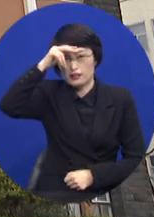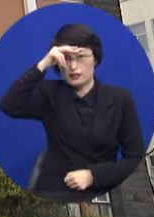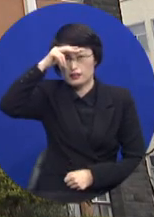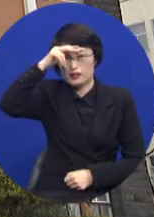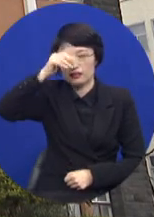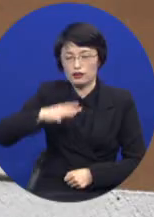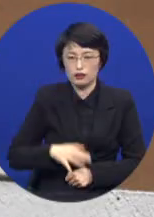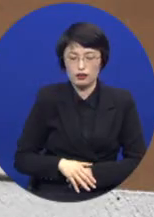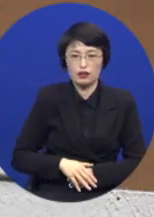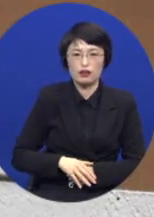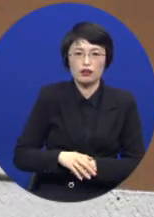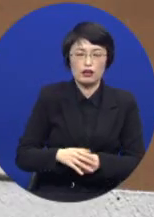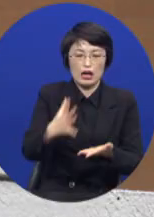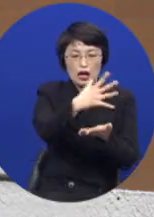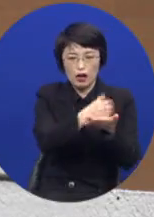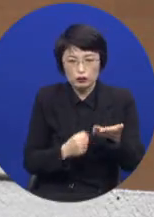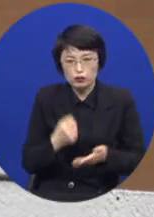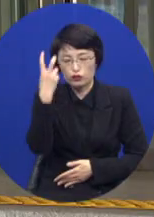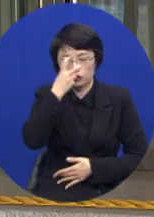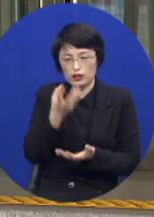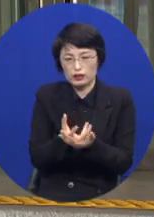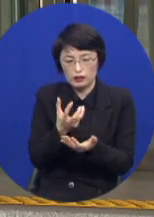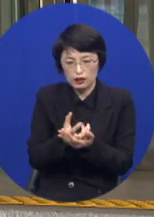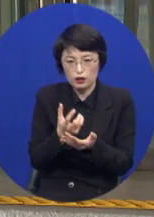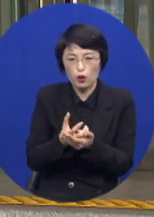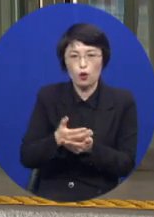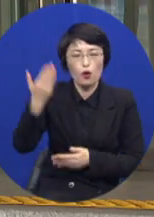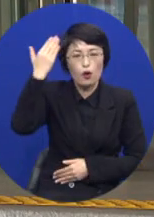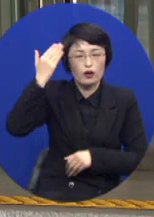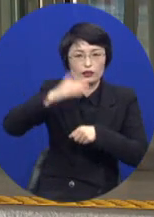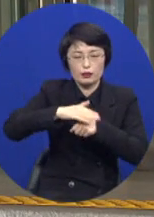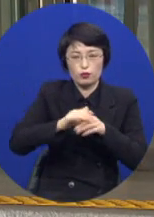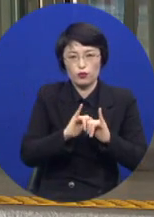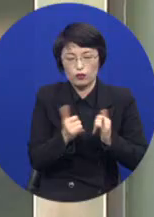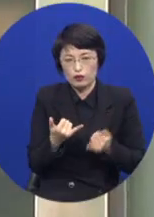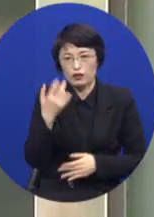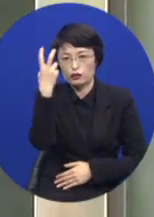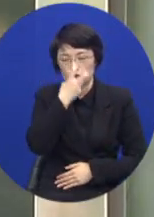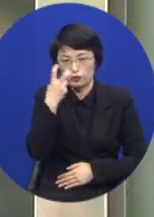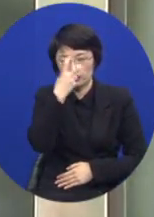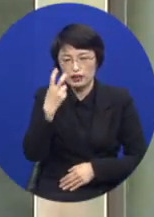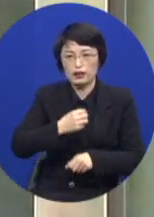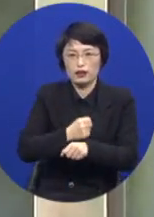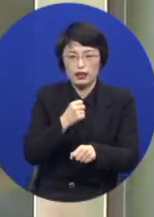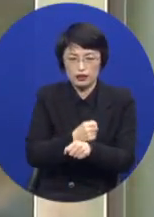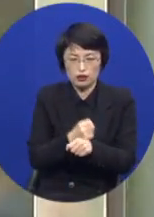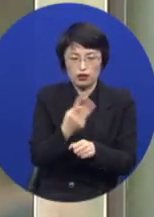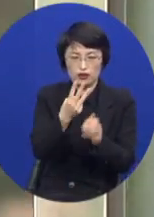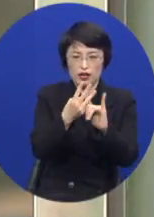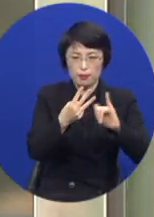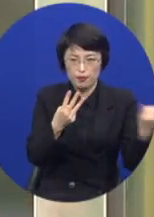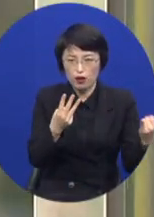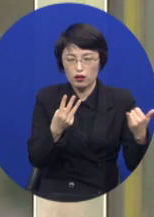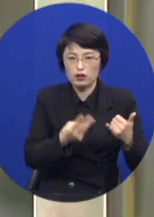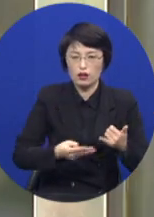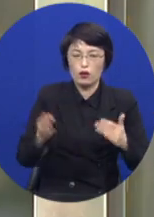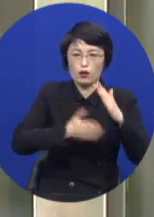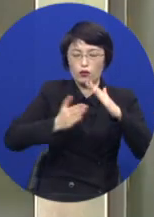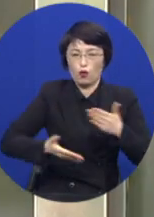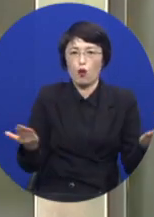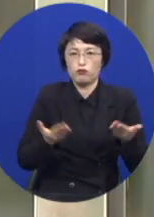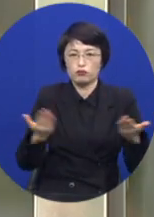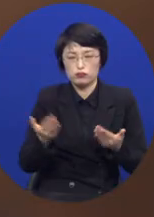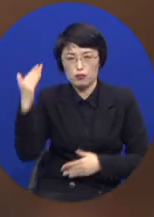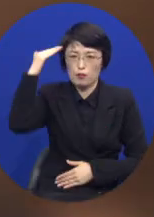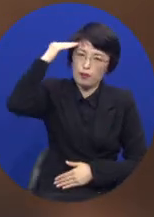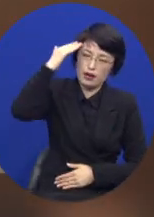참고인 조사를 벌여 도민 의견 조사 과정에 개입한 a 씨 등 3명을 위해 상 공무집행방해 혐의로 입건했습니다